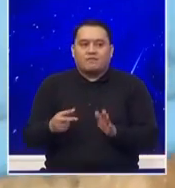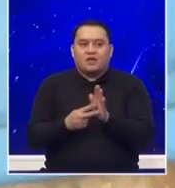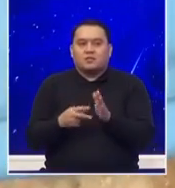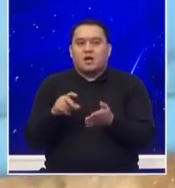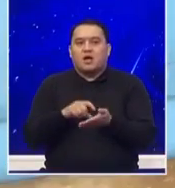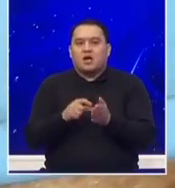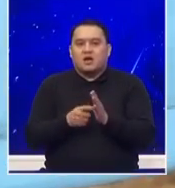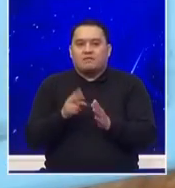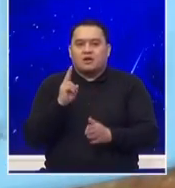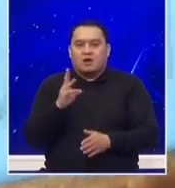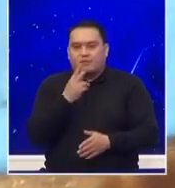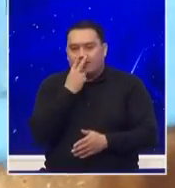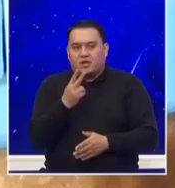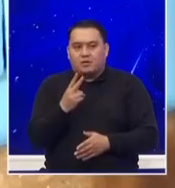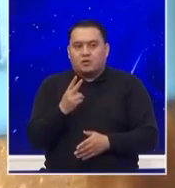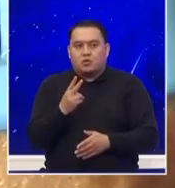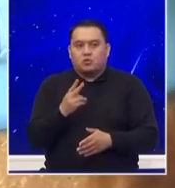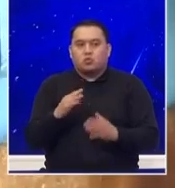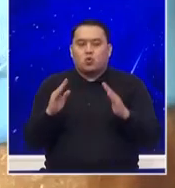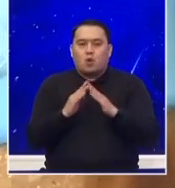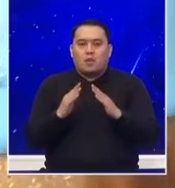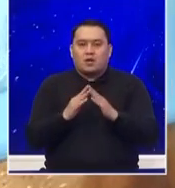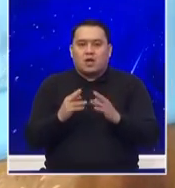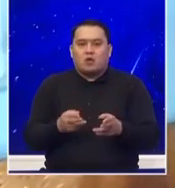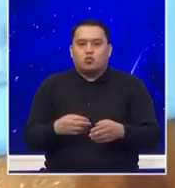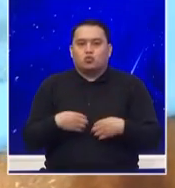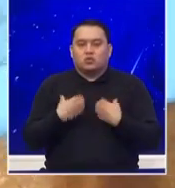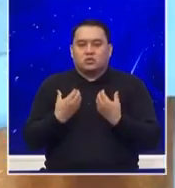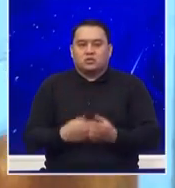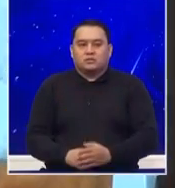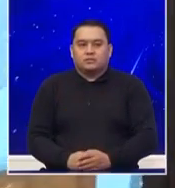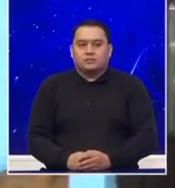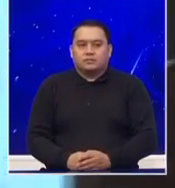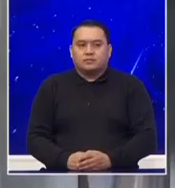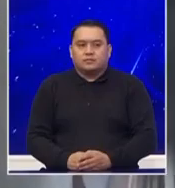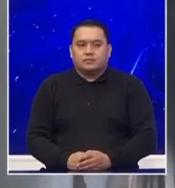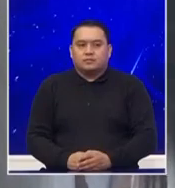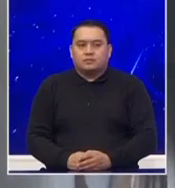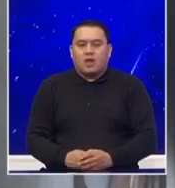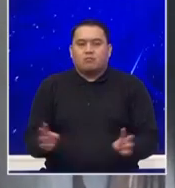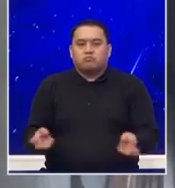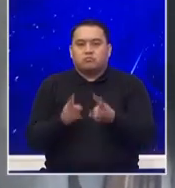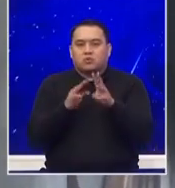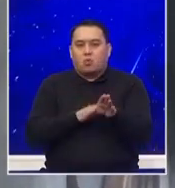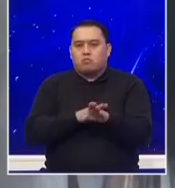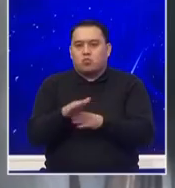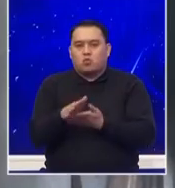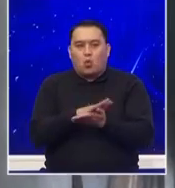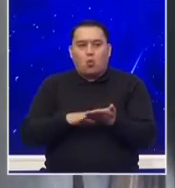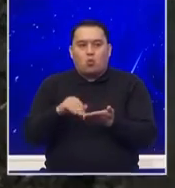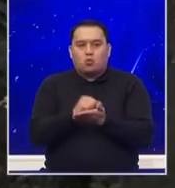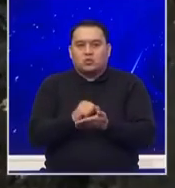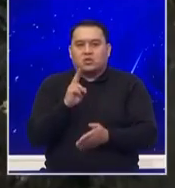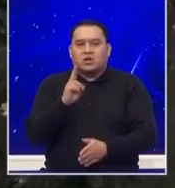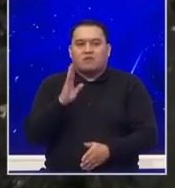квартира. И как мы видим, состояние дома оставляет желать лучшего. Пожар практически полностью уничтожил